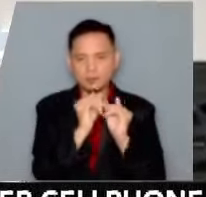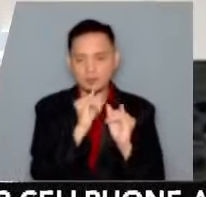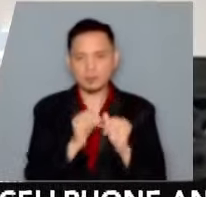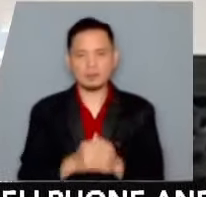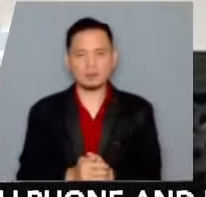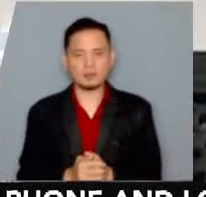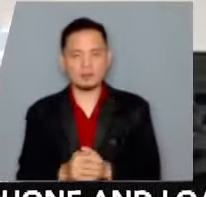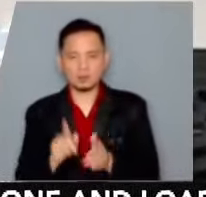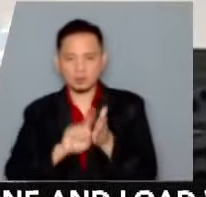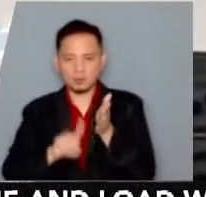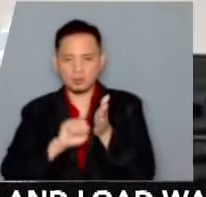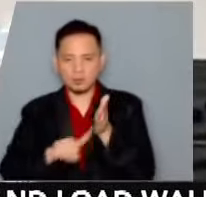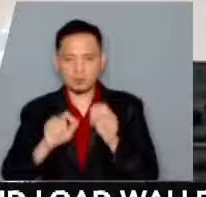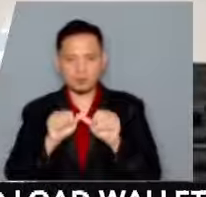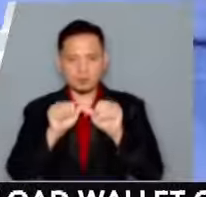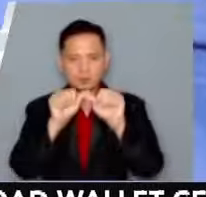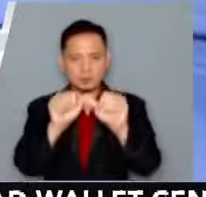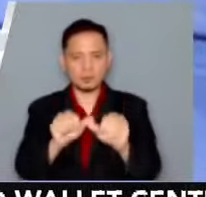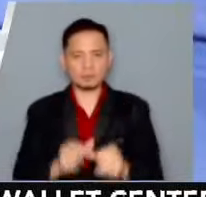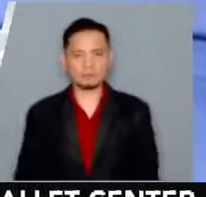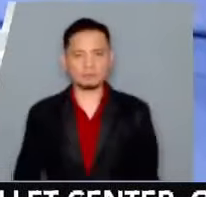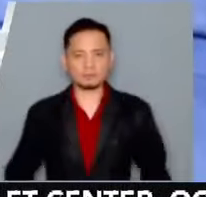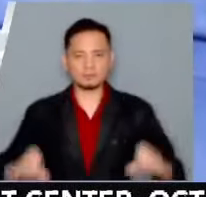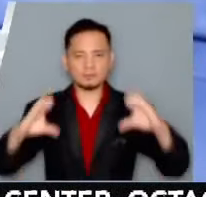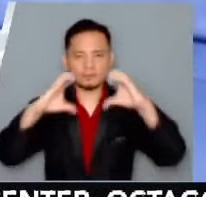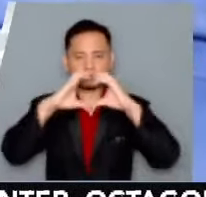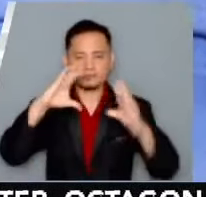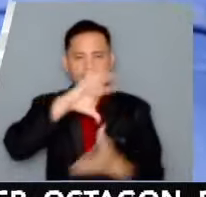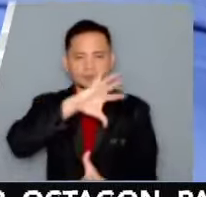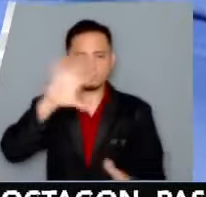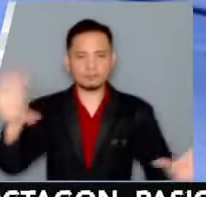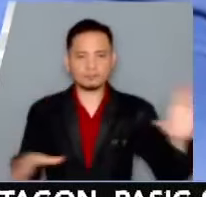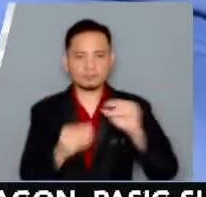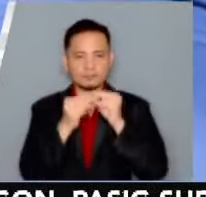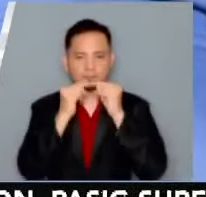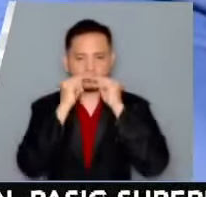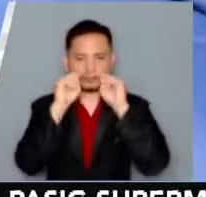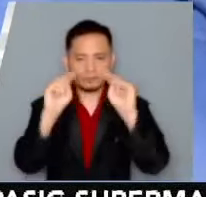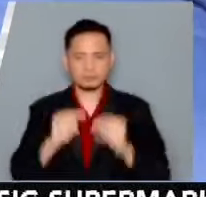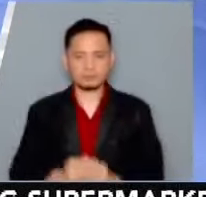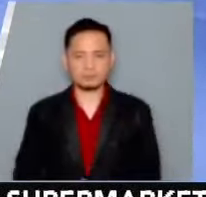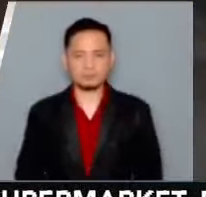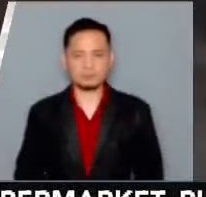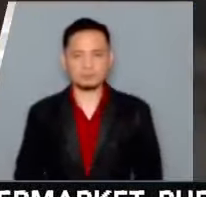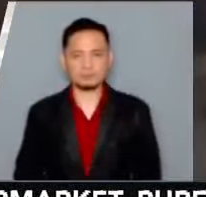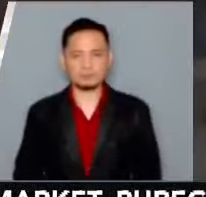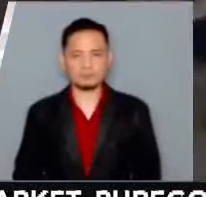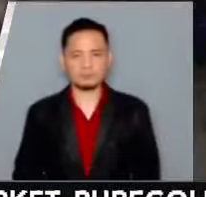aksidente. Ito ang unang balita, James Agustin para sa GMA Integrated News.